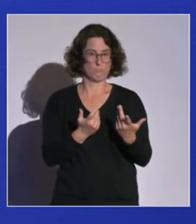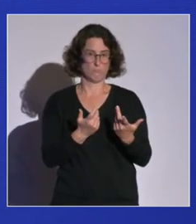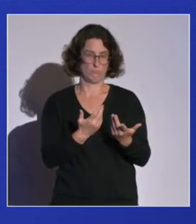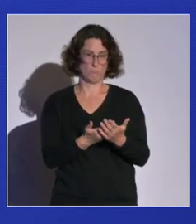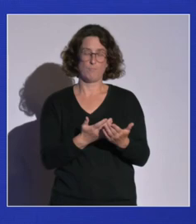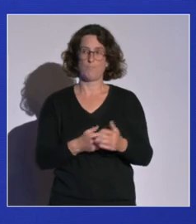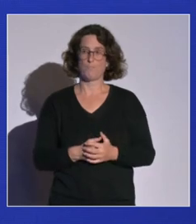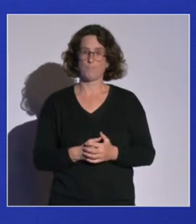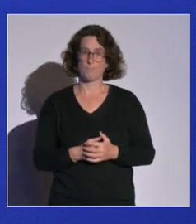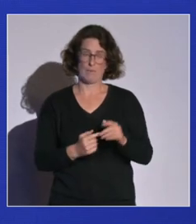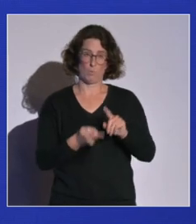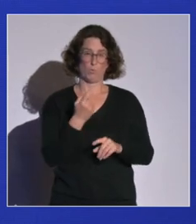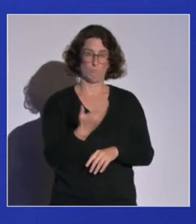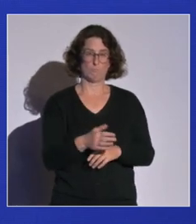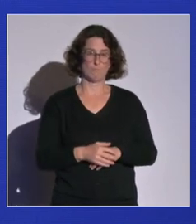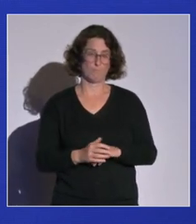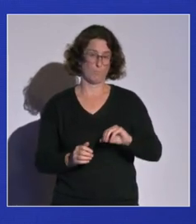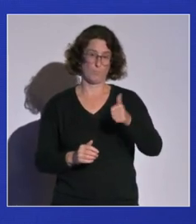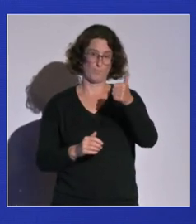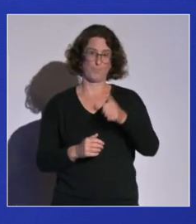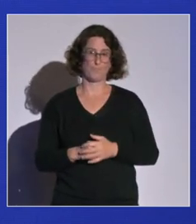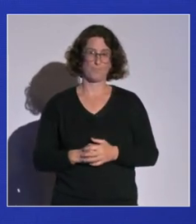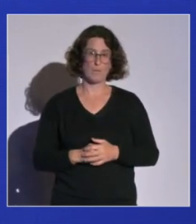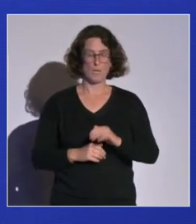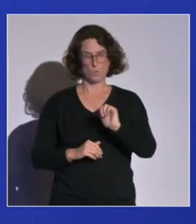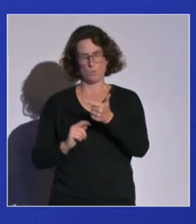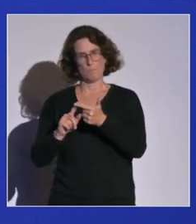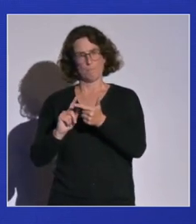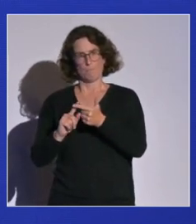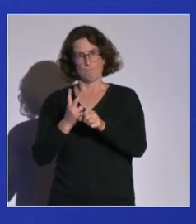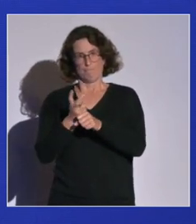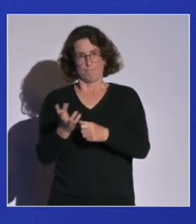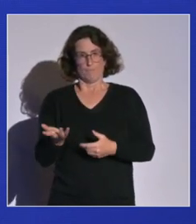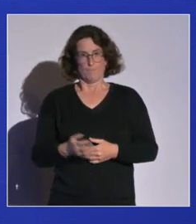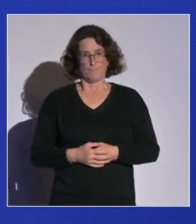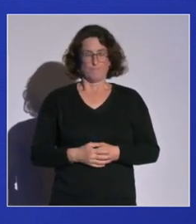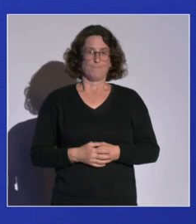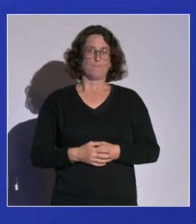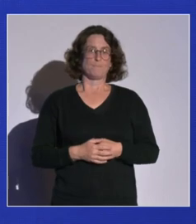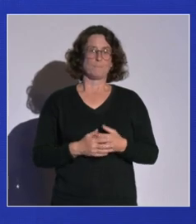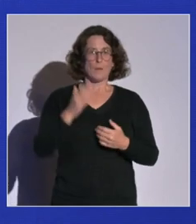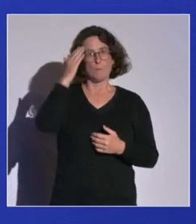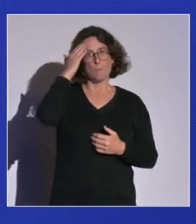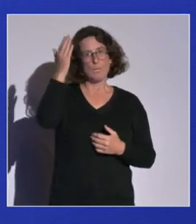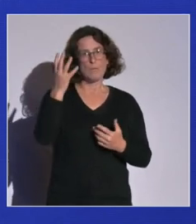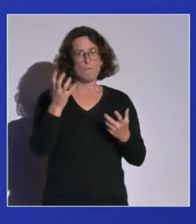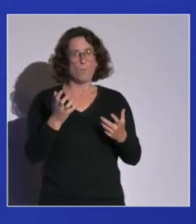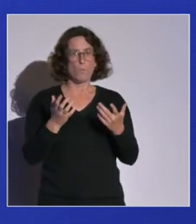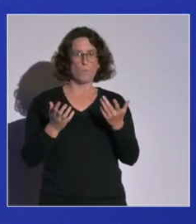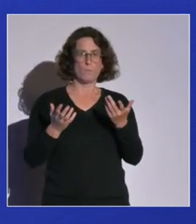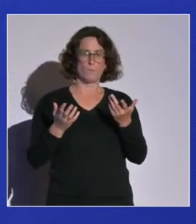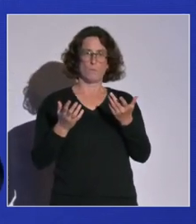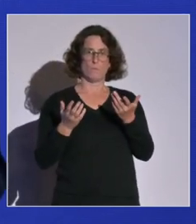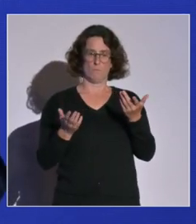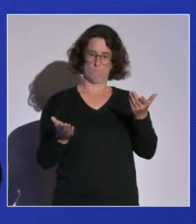enjeu. Il est majeur. Il y a un deuxième enjeu, si l'on veut équilibrer, c'est de réduire la